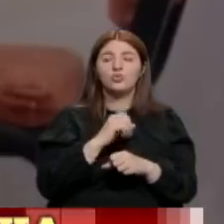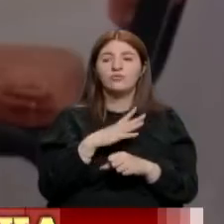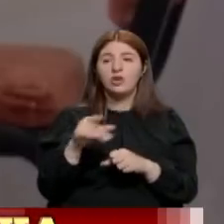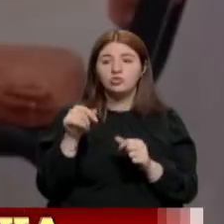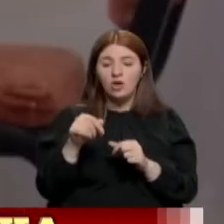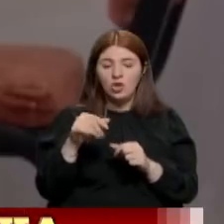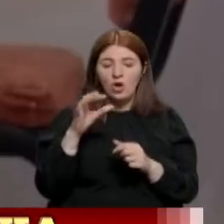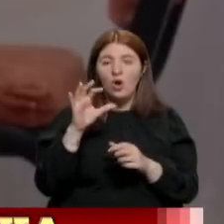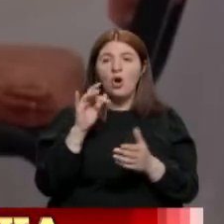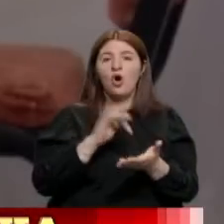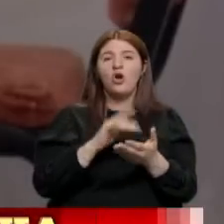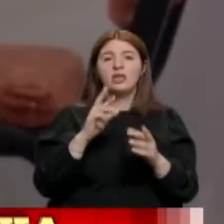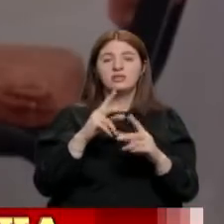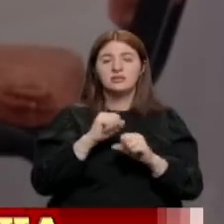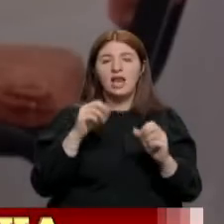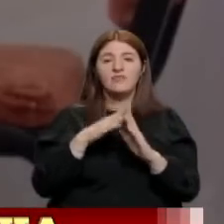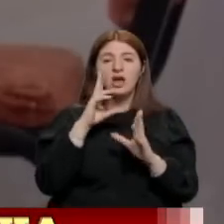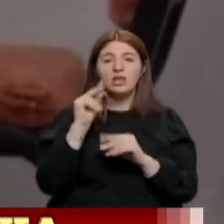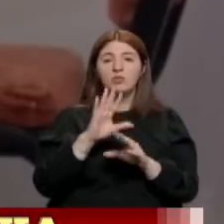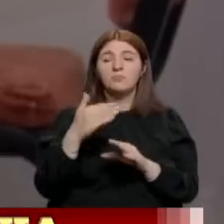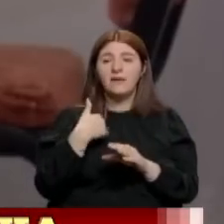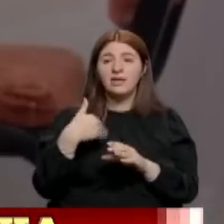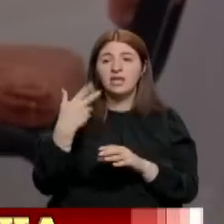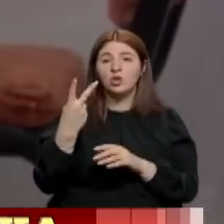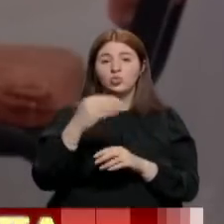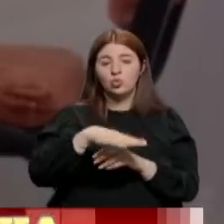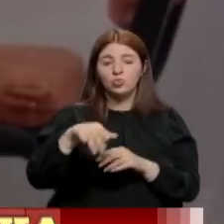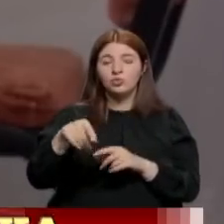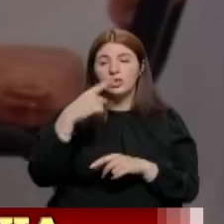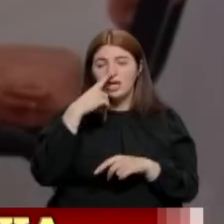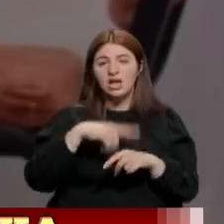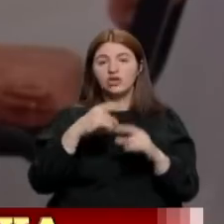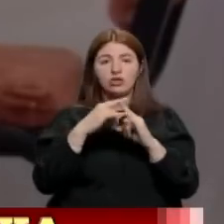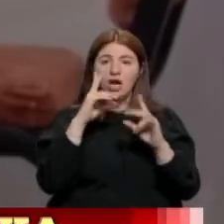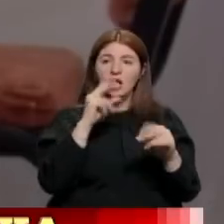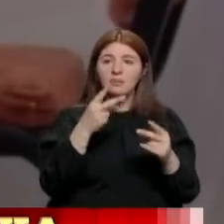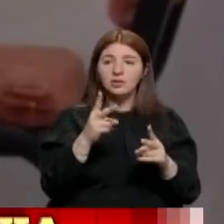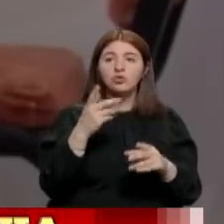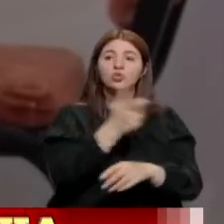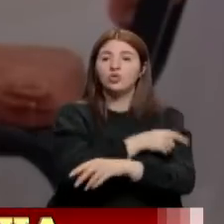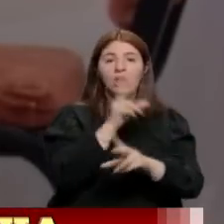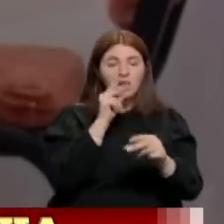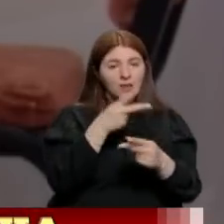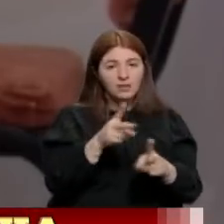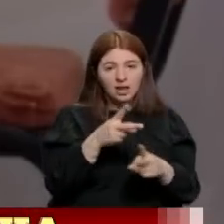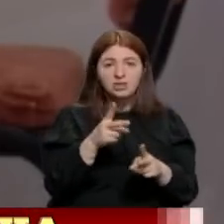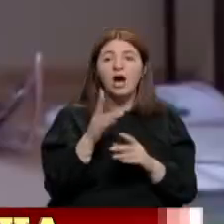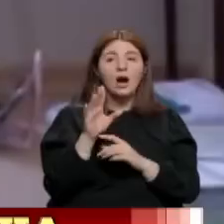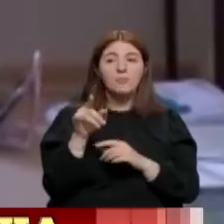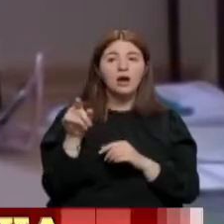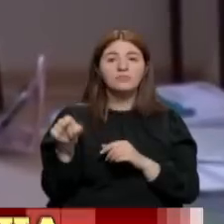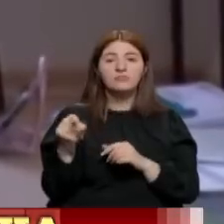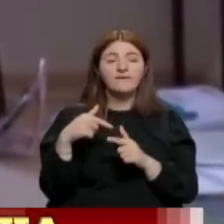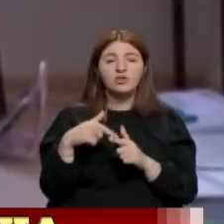Şu an orta hasarlı, evde kalamıyoruz. Ben ve diğer 2 çocuğum bugün inan çadırda da kalabiliriz, yurtlarda da kalabiliriz.